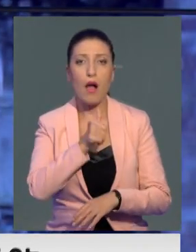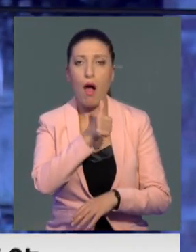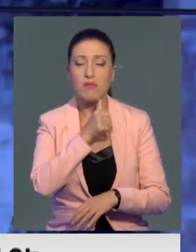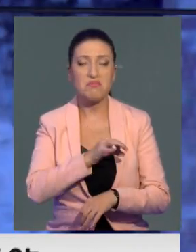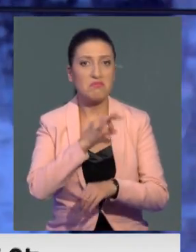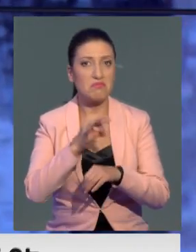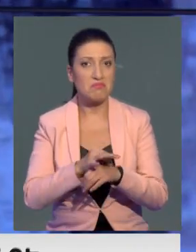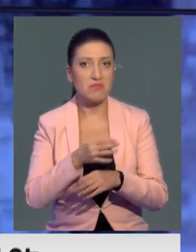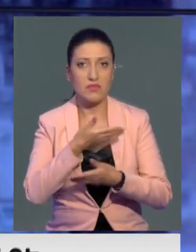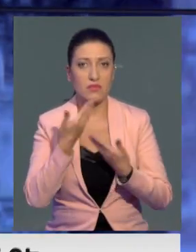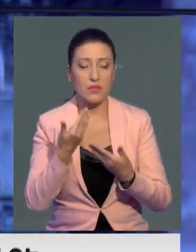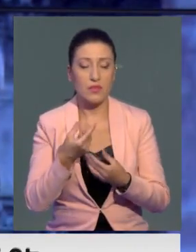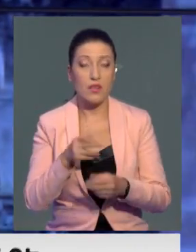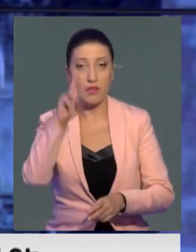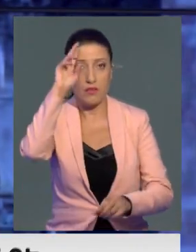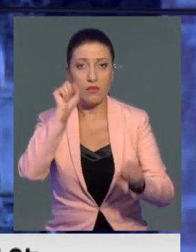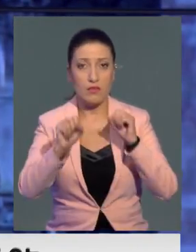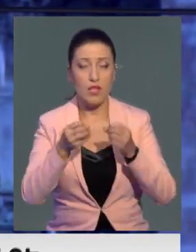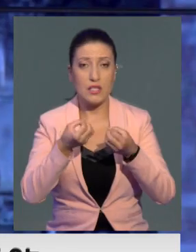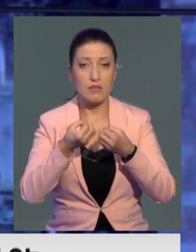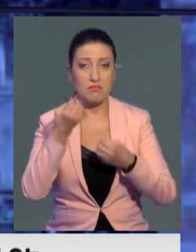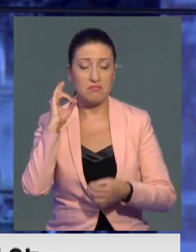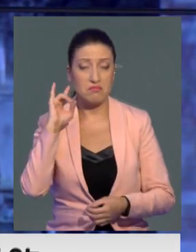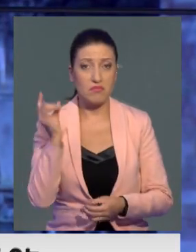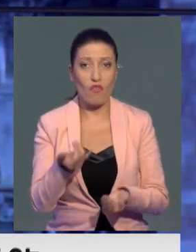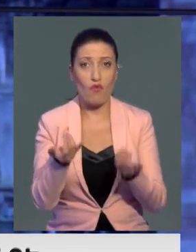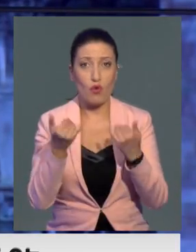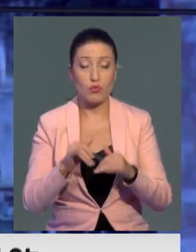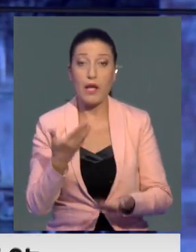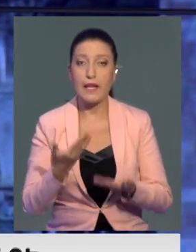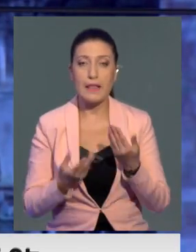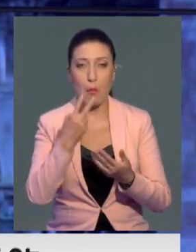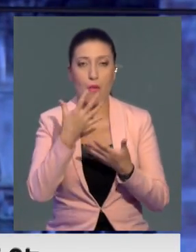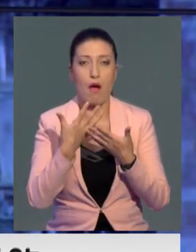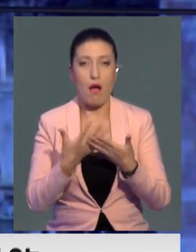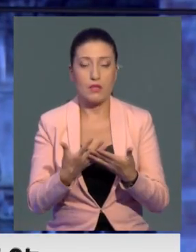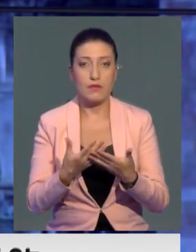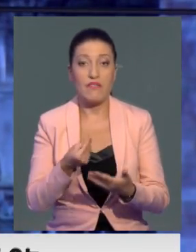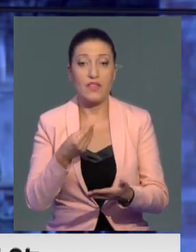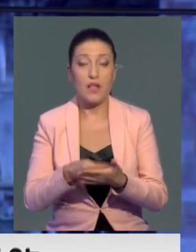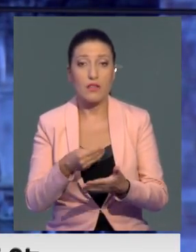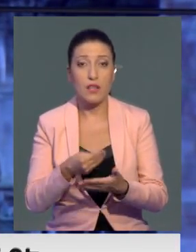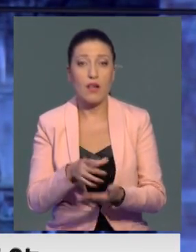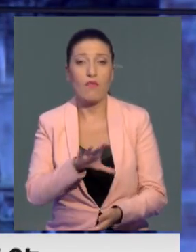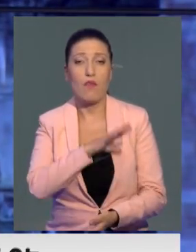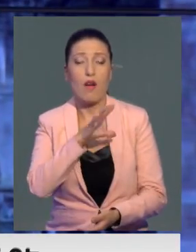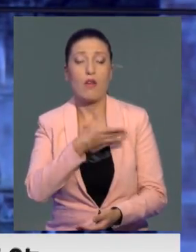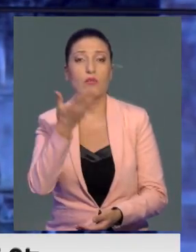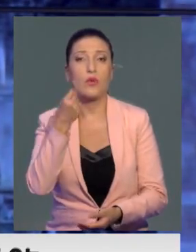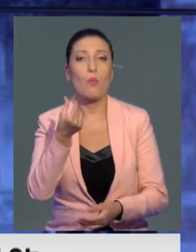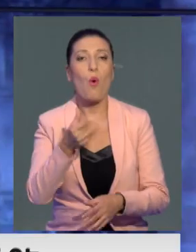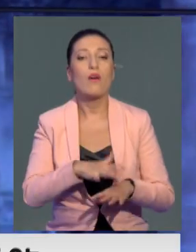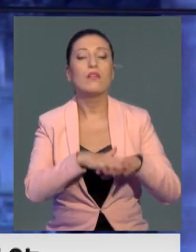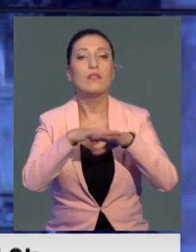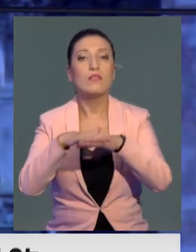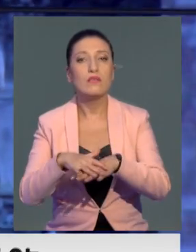չէ։ Գործադիրը այսօր սկանդալային որոշում է ընդունել։ Եթե պարզվի, որ ֆինանսական հանցագործություն արած մեկը երբևէ, օրինակ, փող է փոխանցել